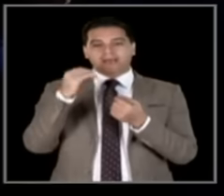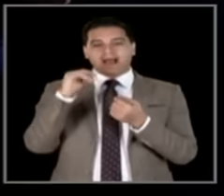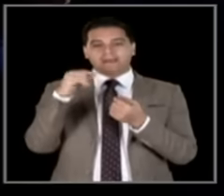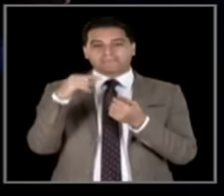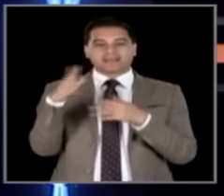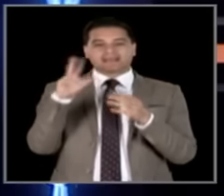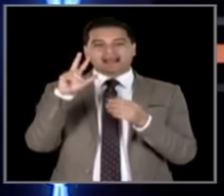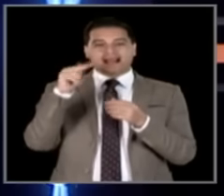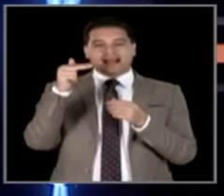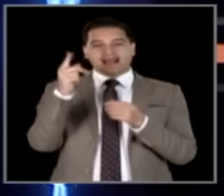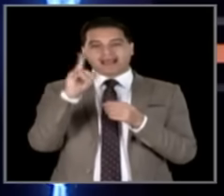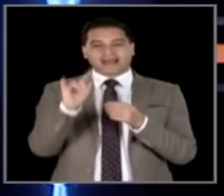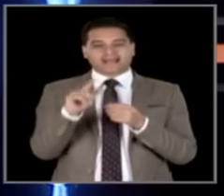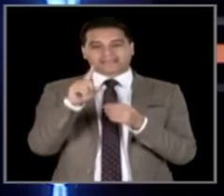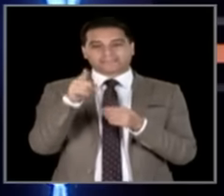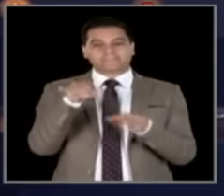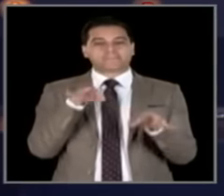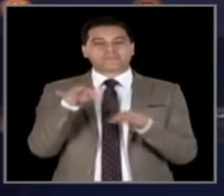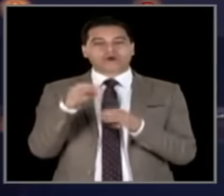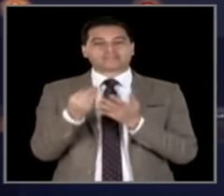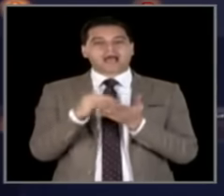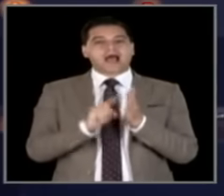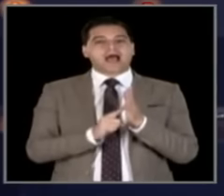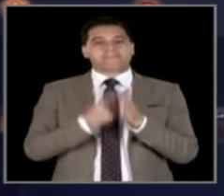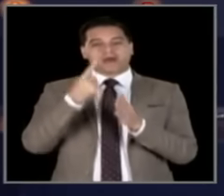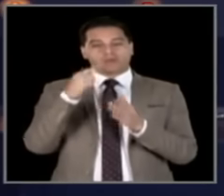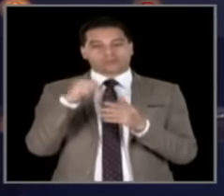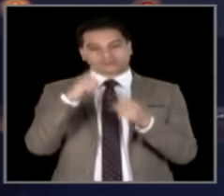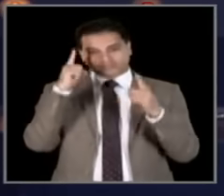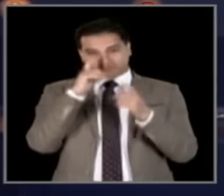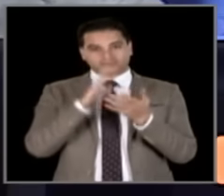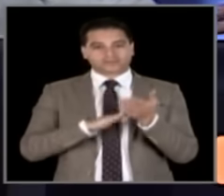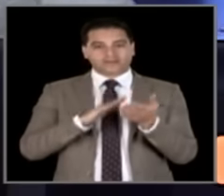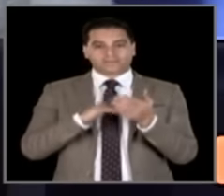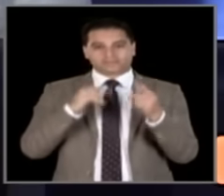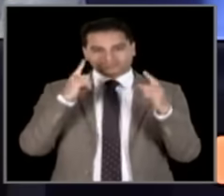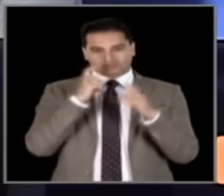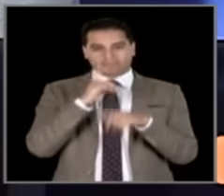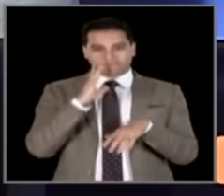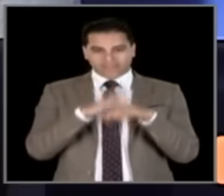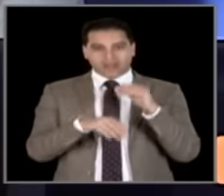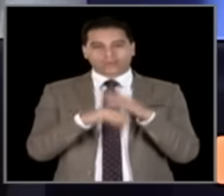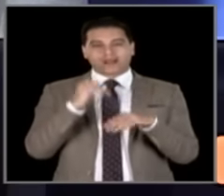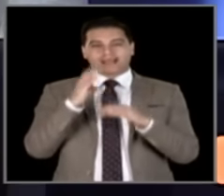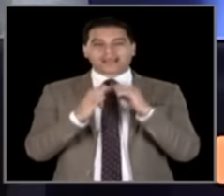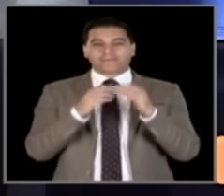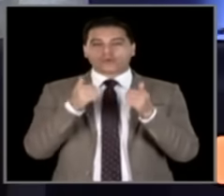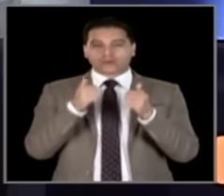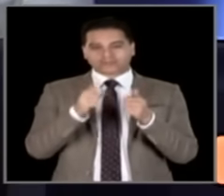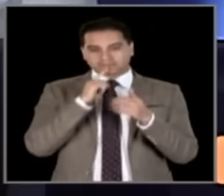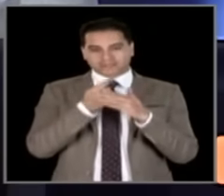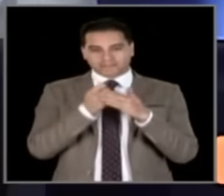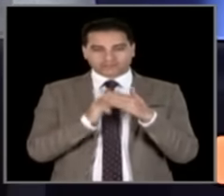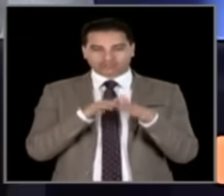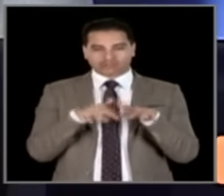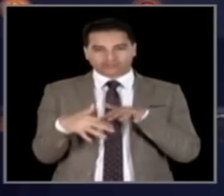الغريب. ازيك يا باشمهندس؟ الحمد لله. أول مشاركة والموقف صعب. مش صعبة والله، احنا مجاوبين اجابات كويسة بس الماينس يعني وكده،